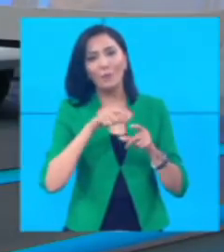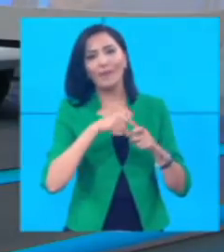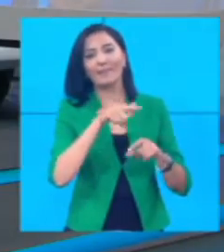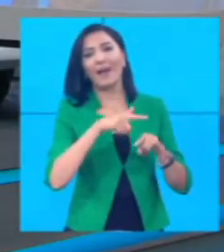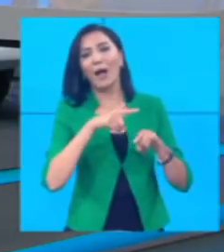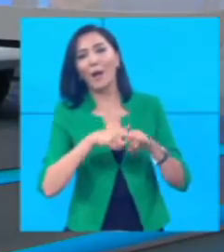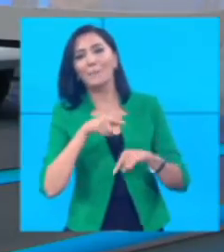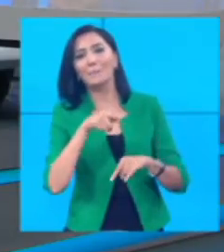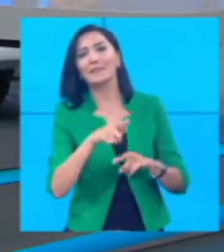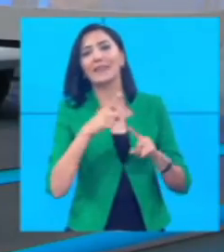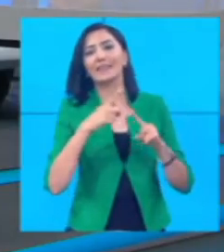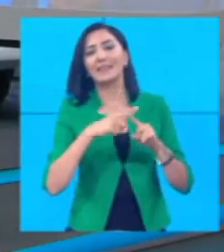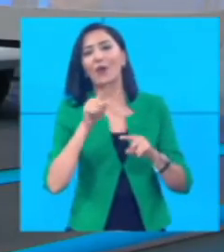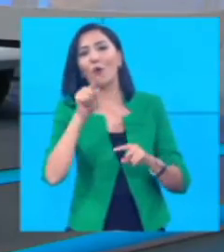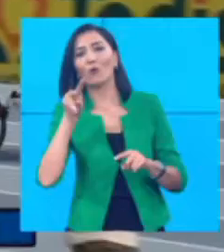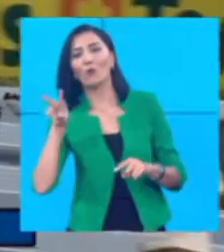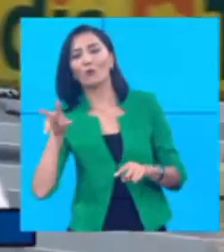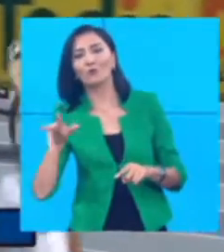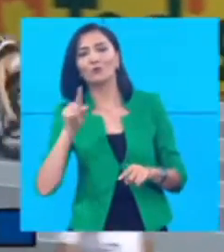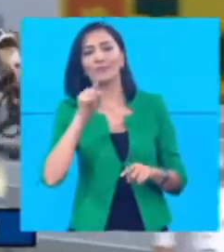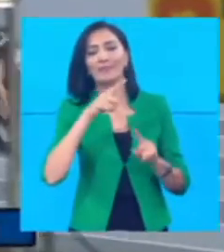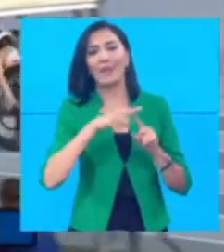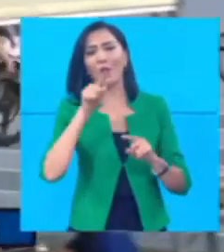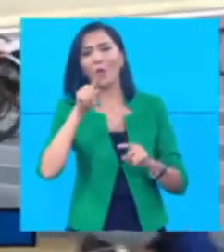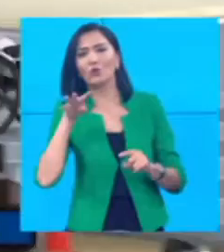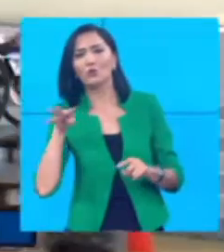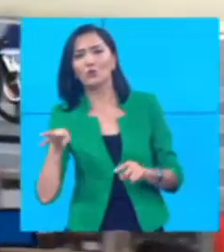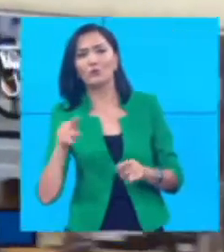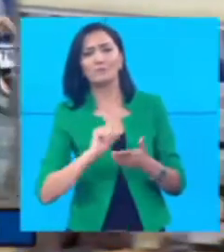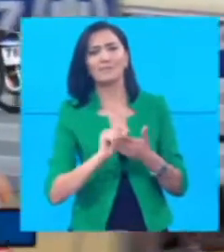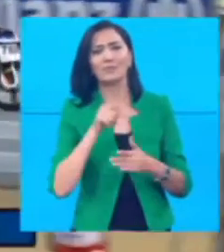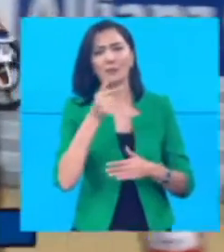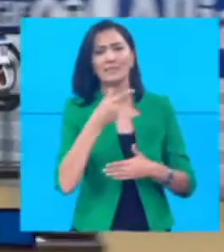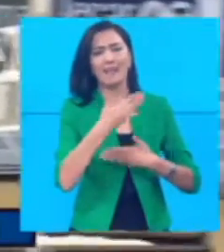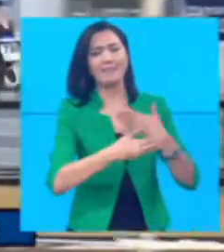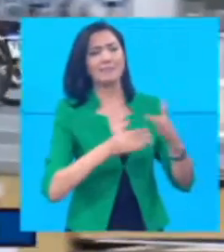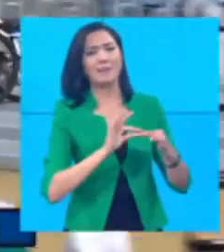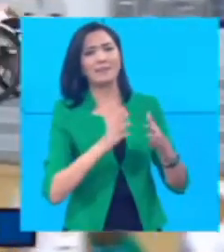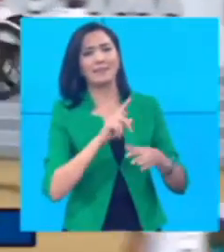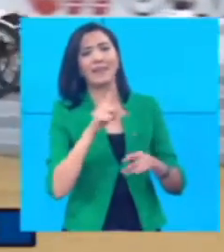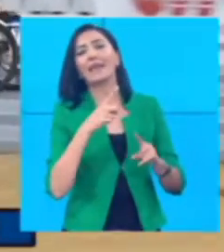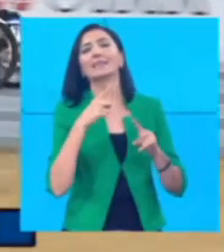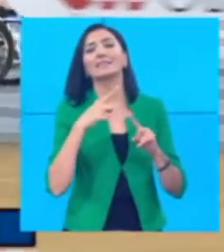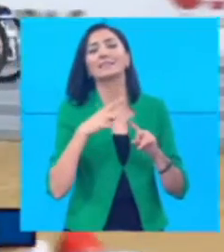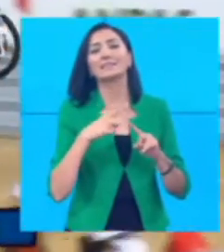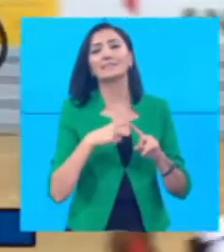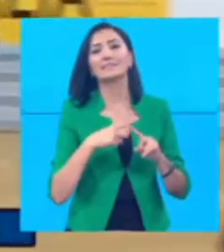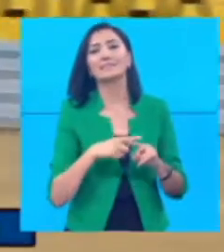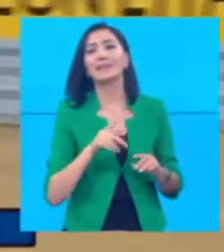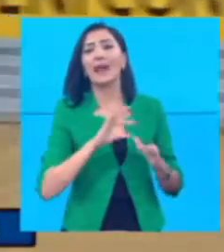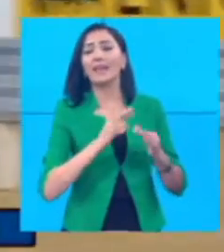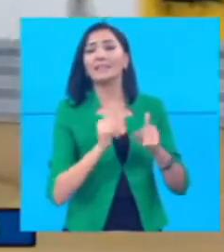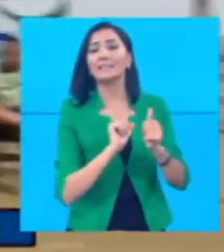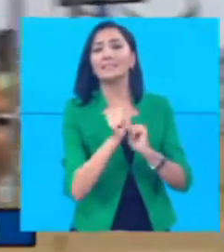Hamide'nin görüntüleri oynuyor. Arkasında T13, T53, evet. T54 yazıyor. Hı. Bunları seyircilerimize biraz anlatır mısın? Bu ne anlama